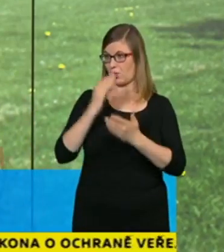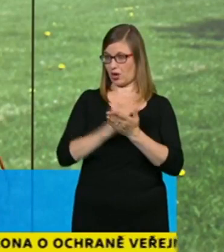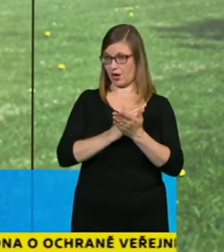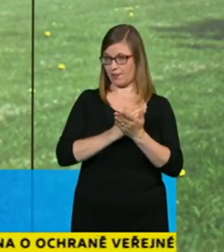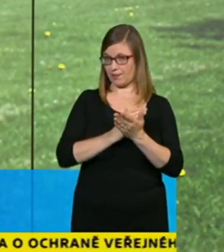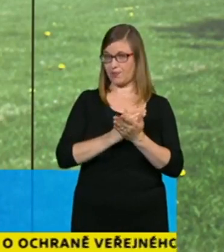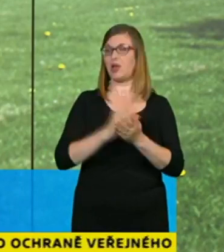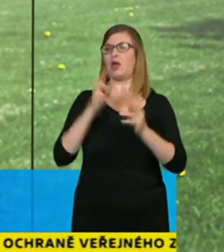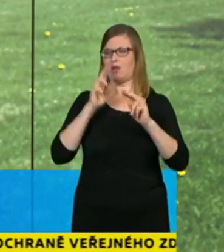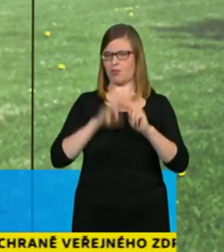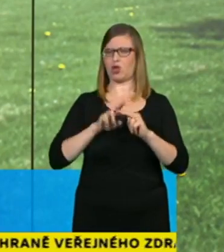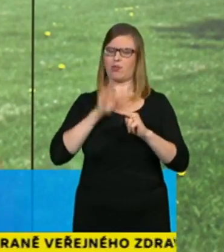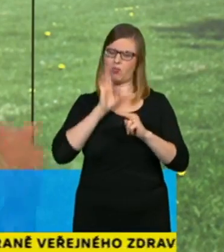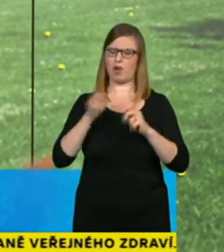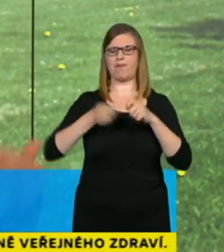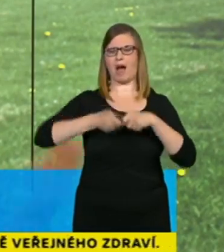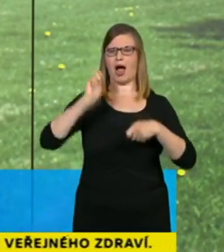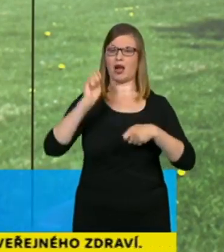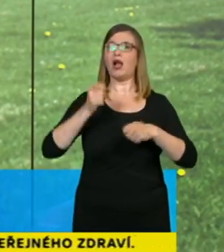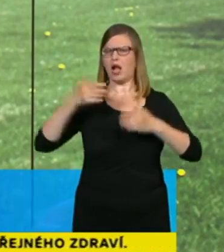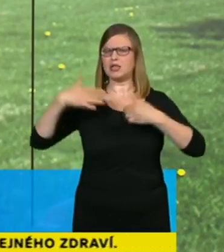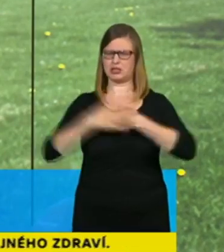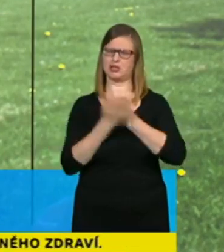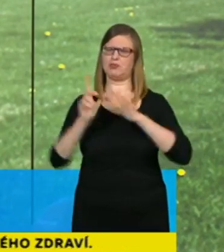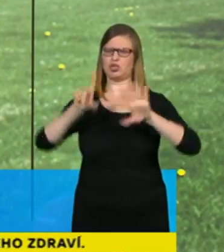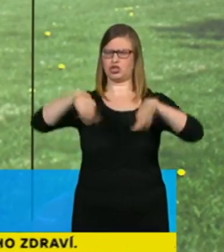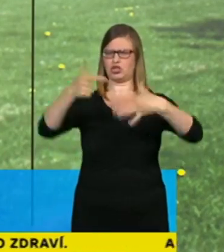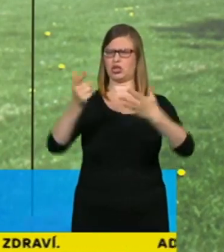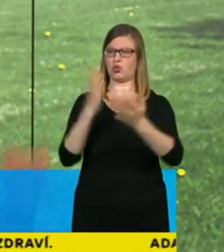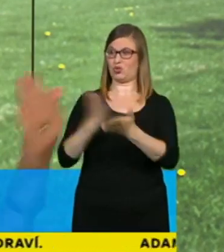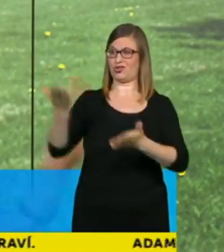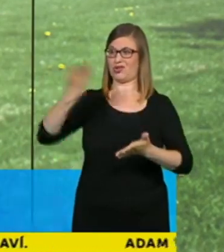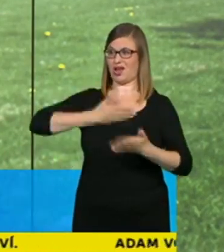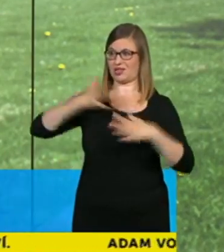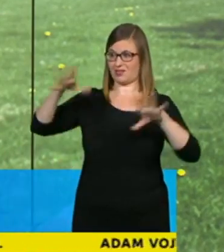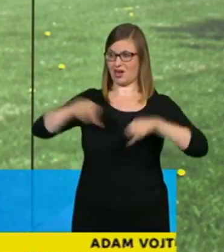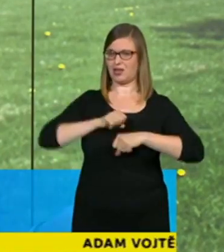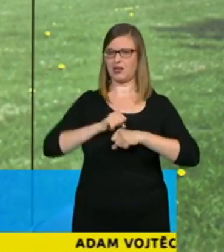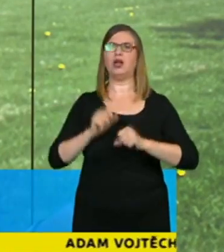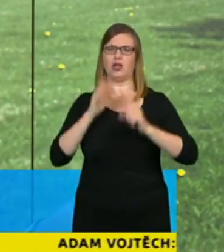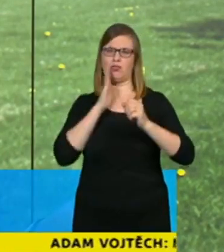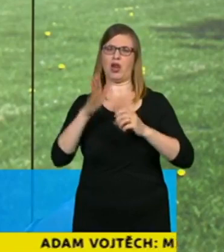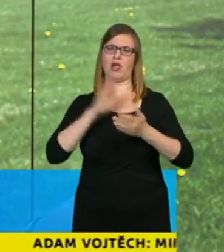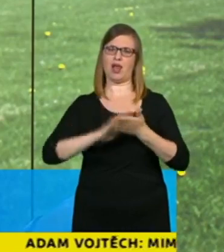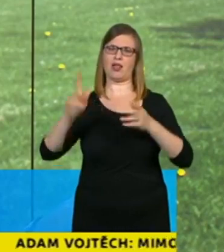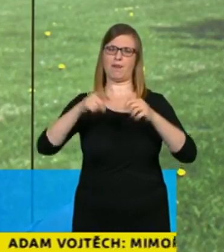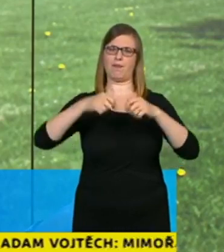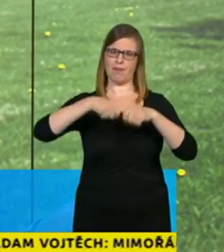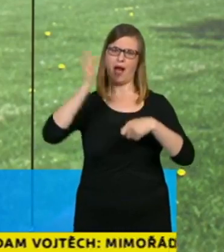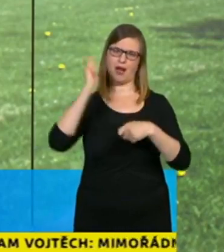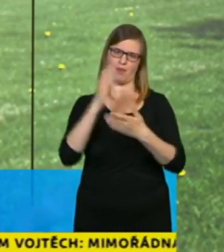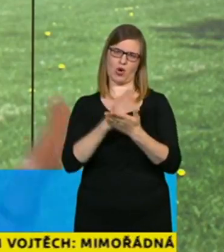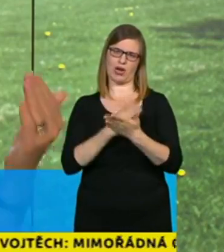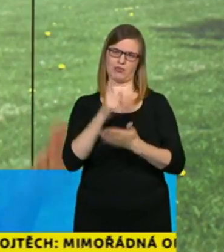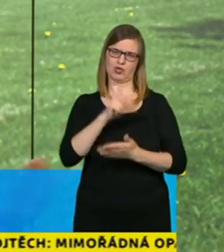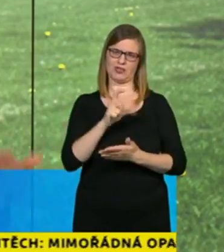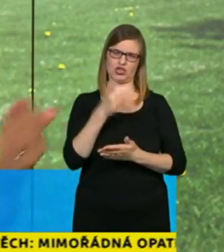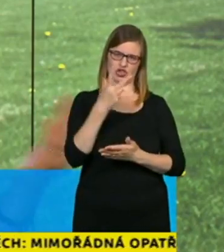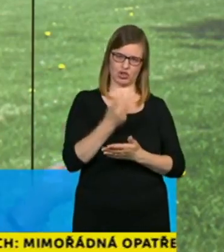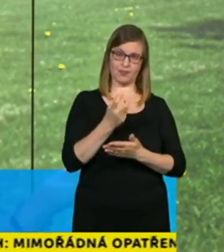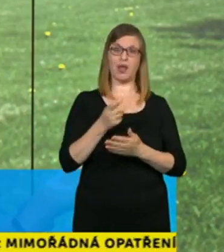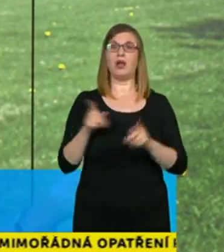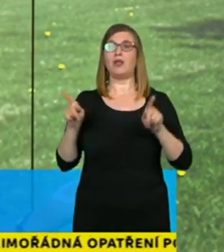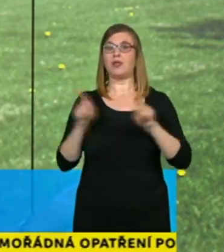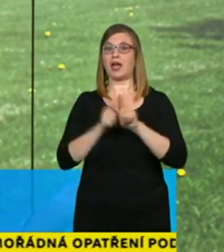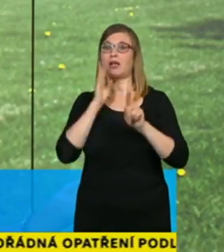pak to musíme okamžitě nastartovat a pokračujeme v dalších podporách. Budeme mít jednání na téma antivirus C. To bude